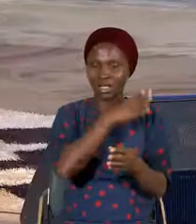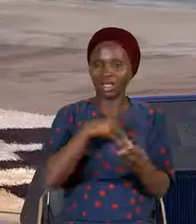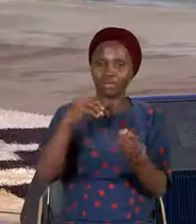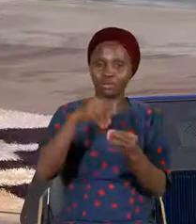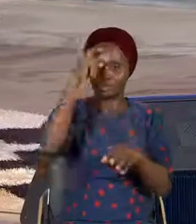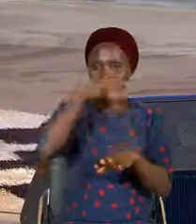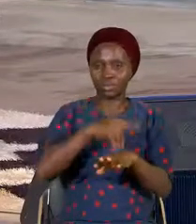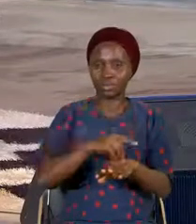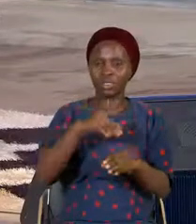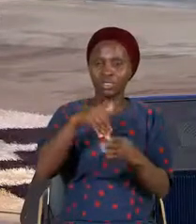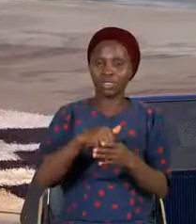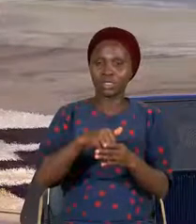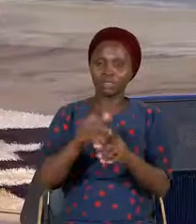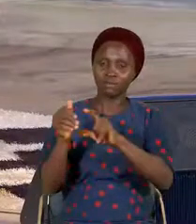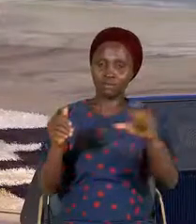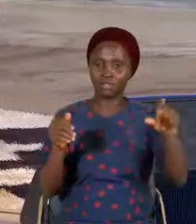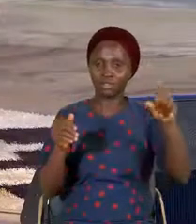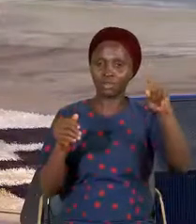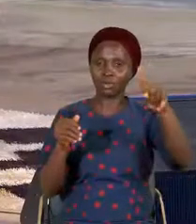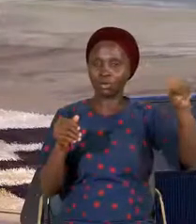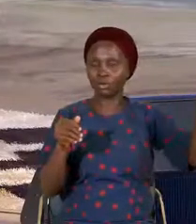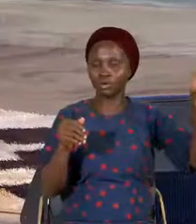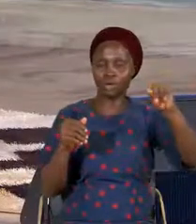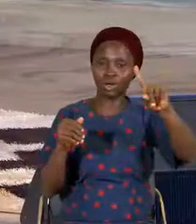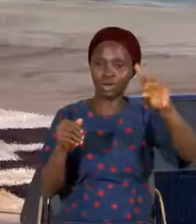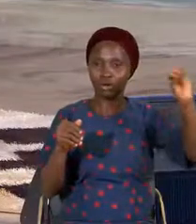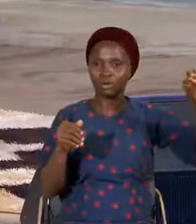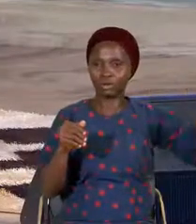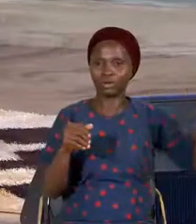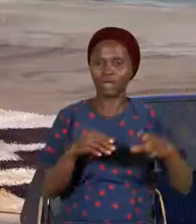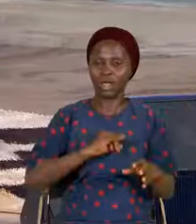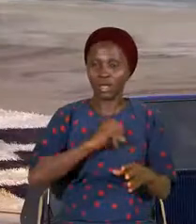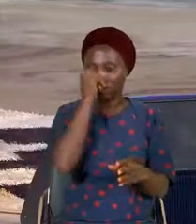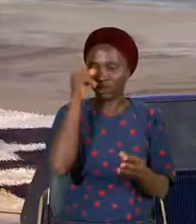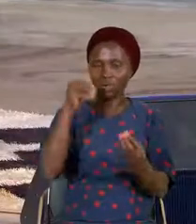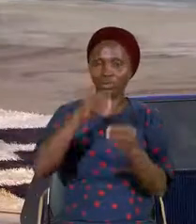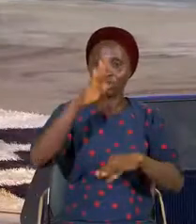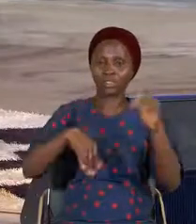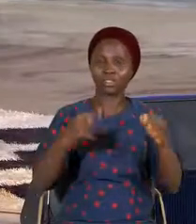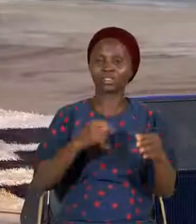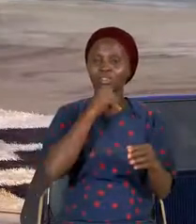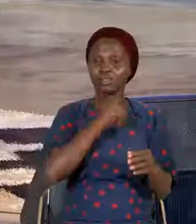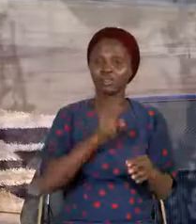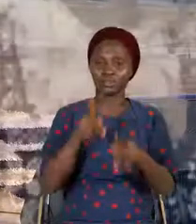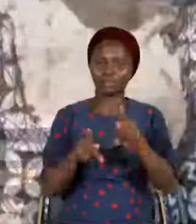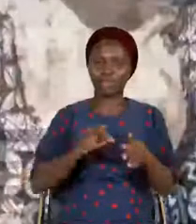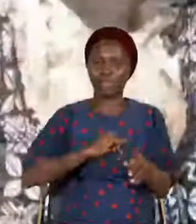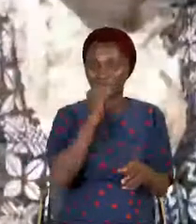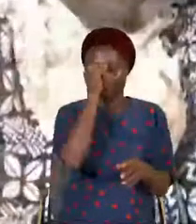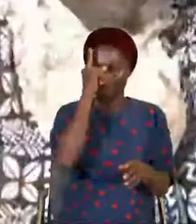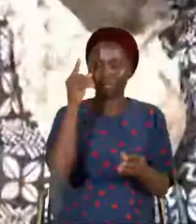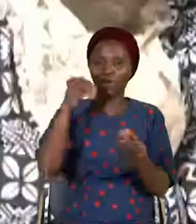sagesse. Verset 100. Psaume 119, verset 100. J'ai plus d'intelligence que les vieillards. J'ai